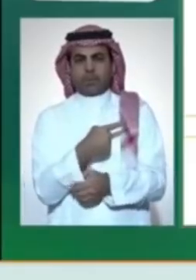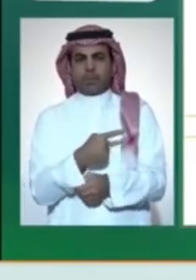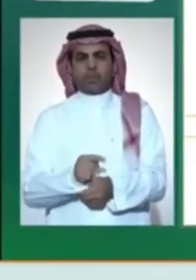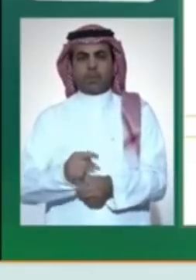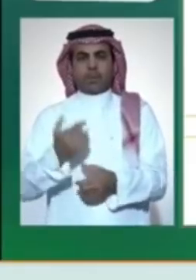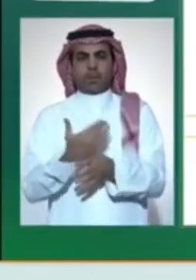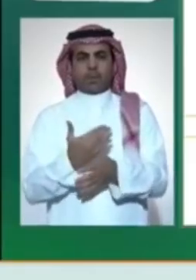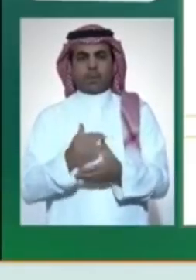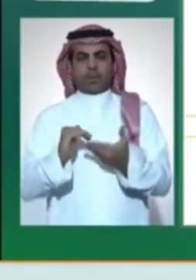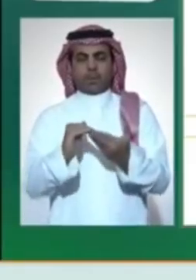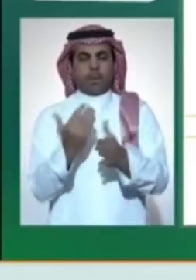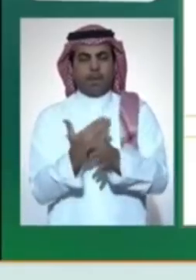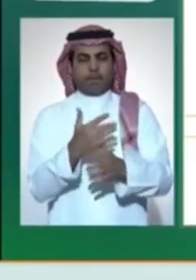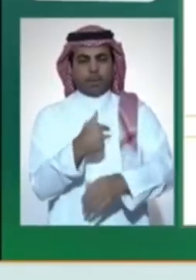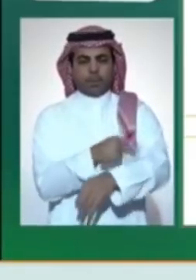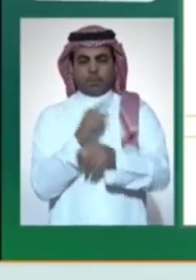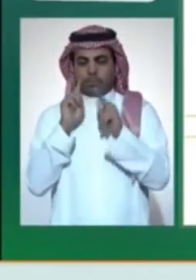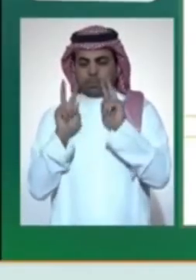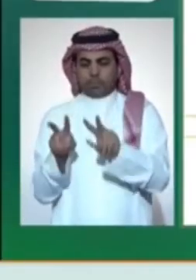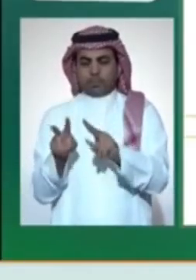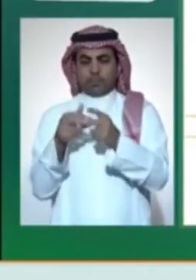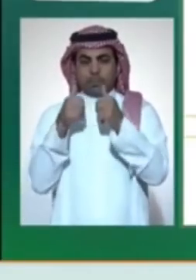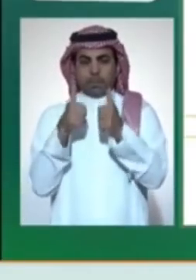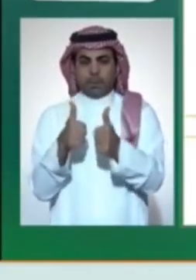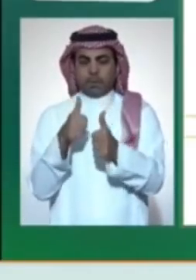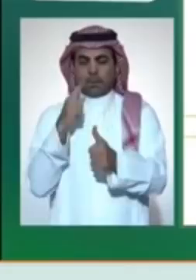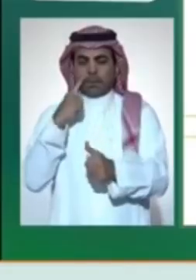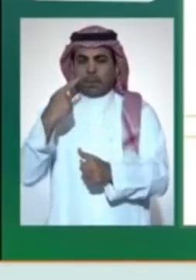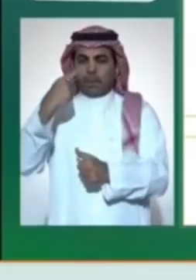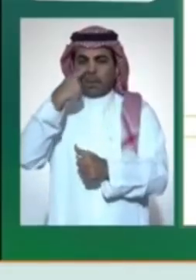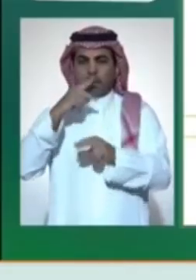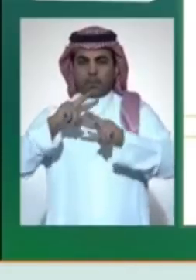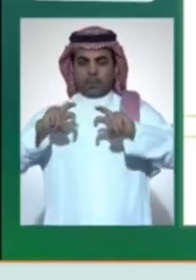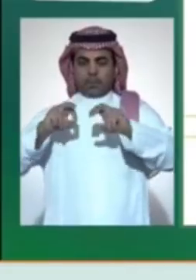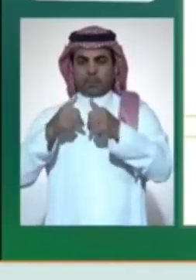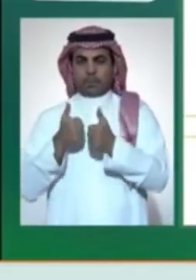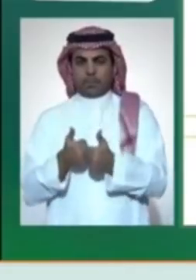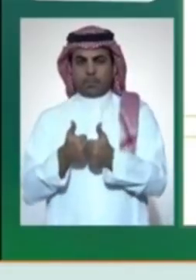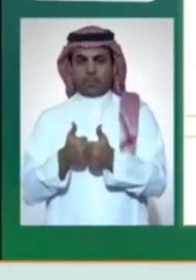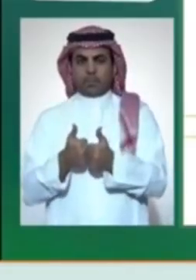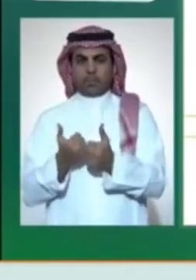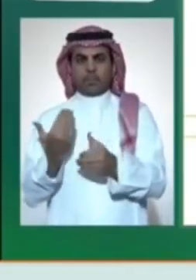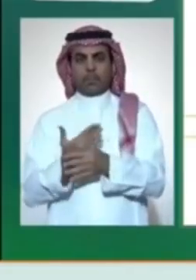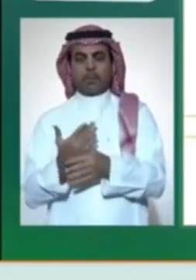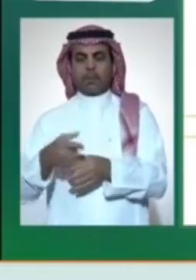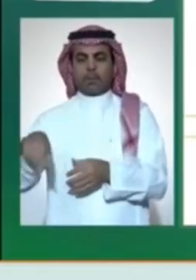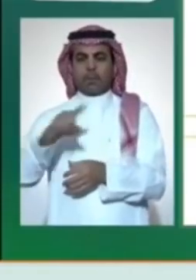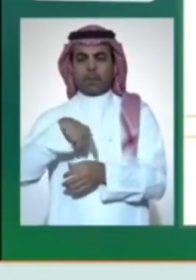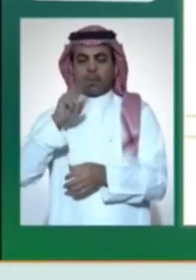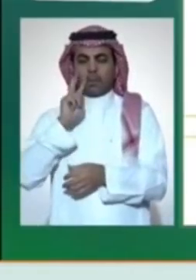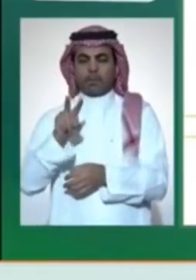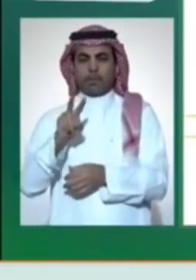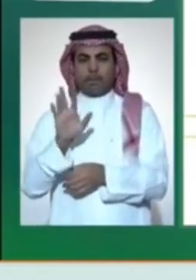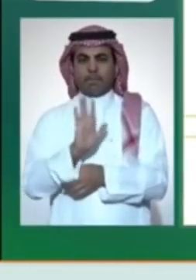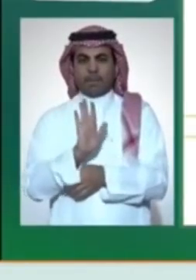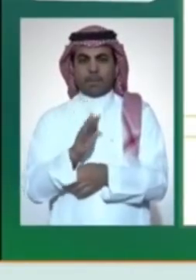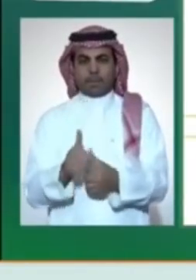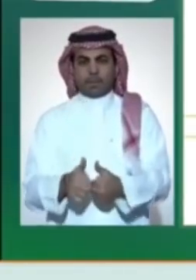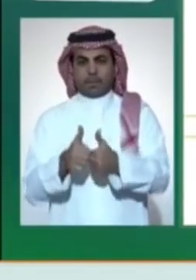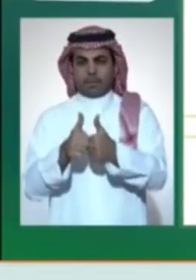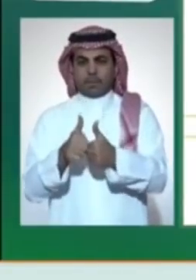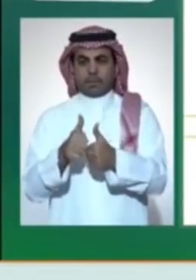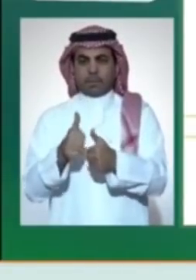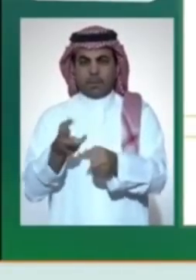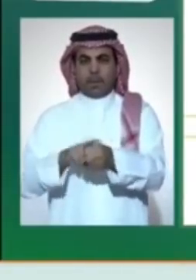صحية معينة تستلزم ذلك، سيتم أخذها، وإذا تبينت أنها سلبية رغم وجود الأعراض وعدم وجود مبرر لها ممكن